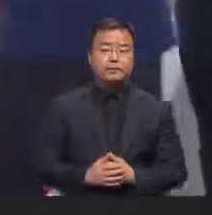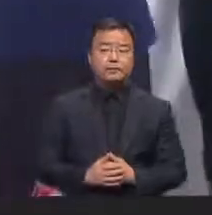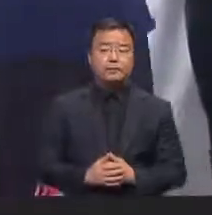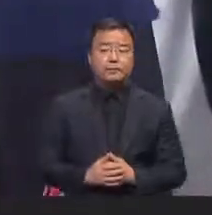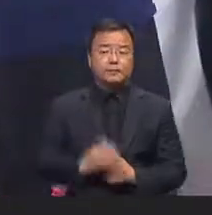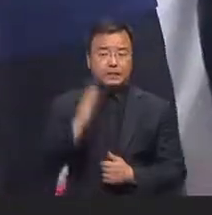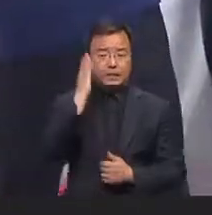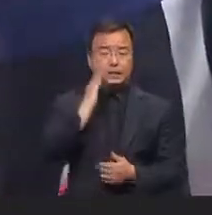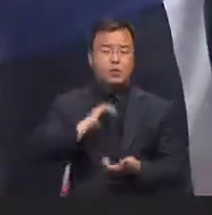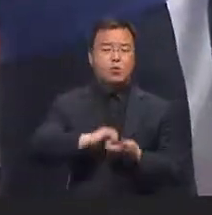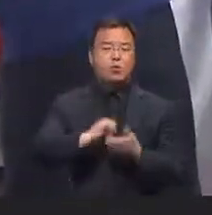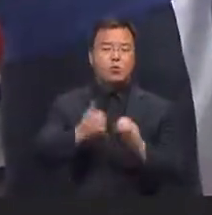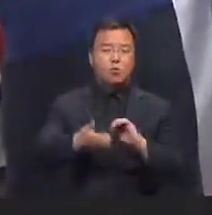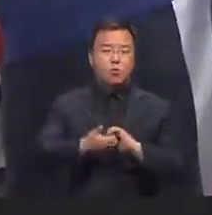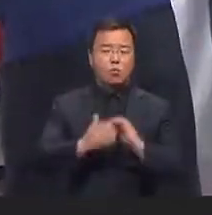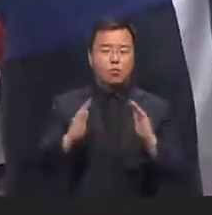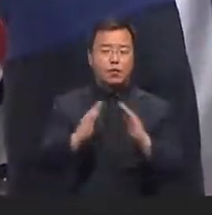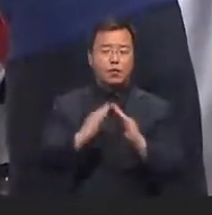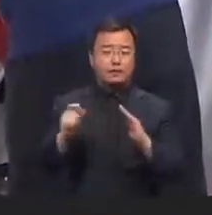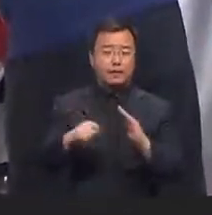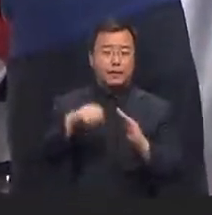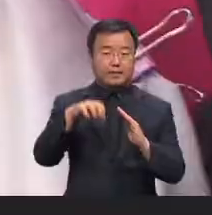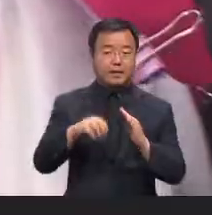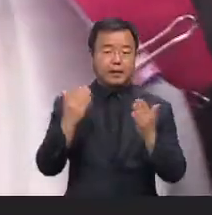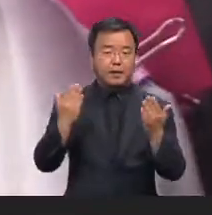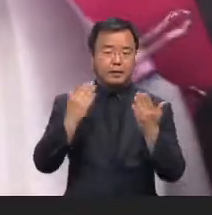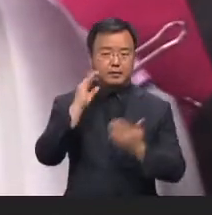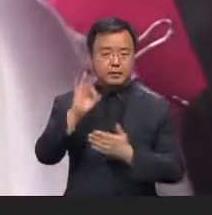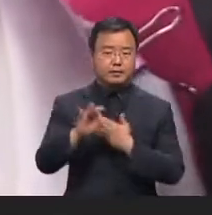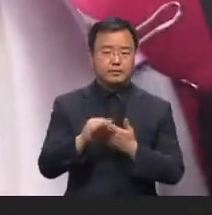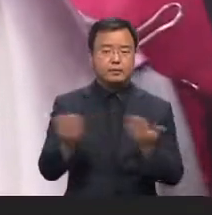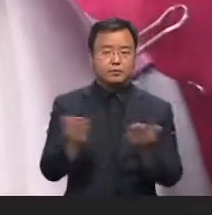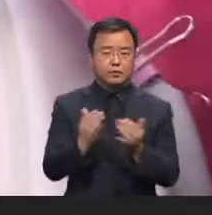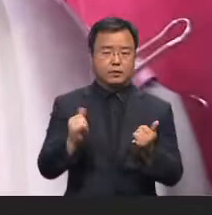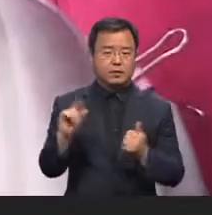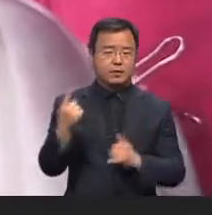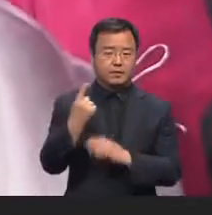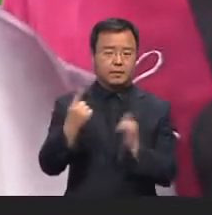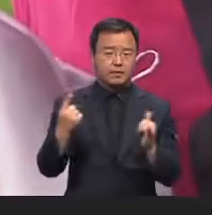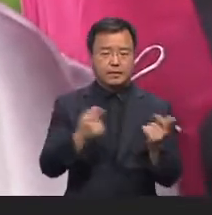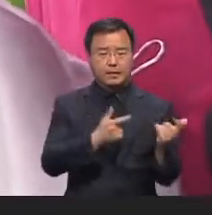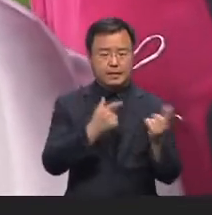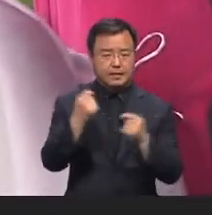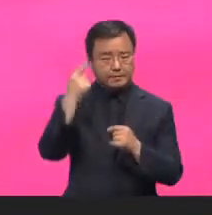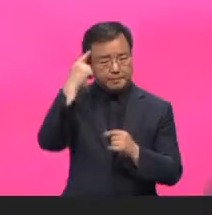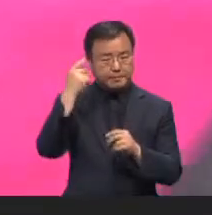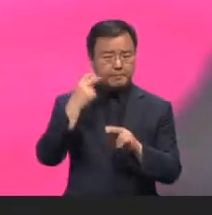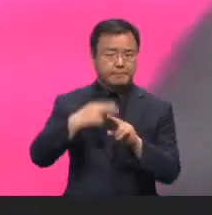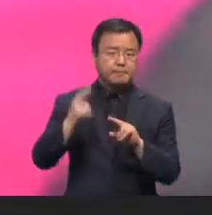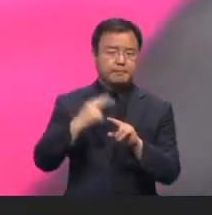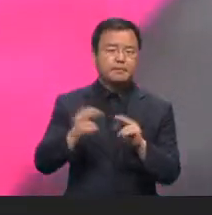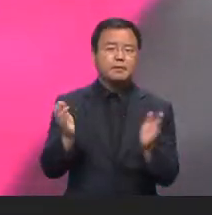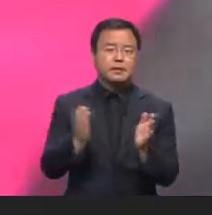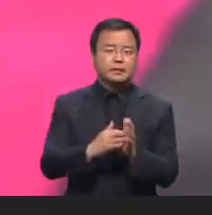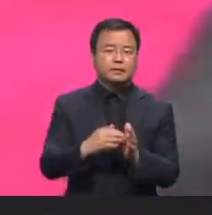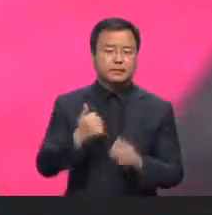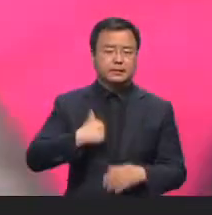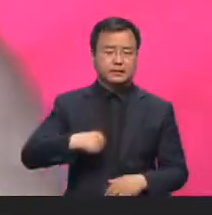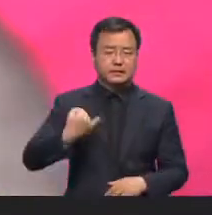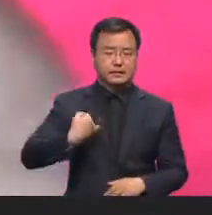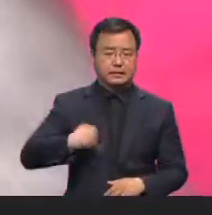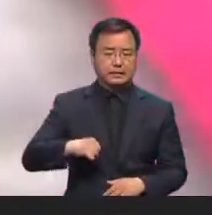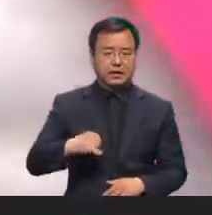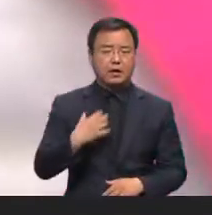청와대 앞에서 학교비정규직 노동자 100명이 단체로 머리를 깎고 씁니다 자식들에게는 불안한 일자리를